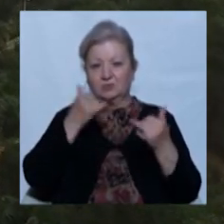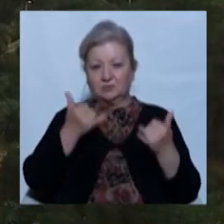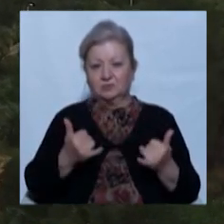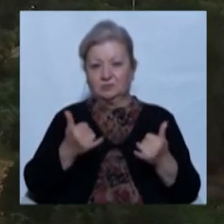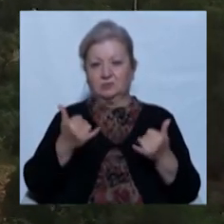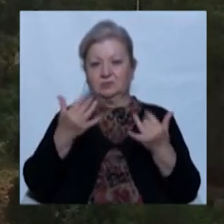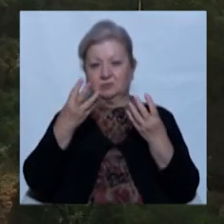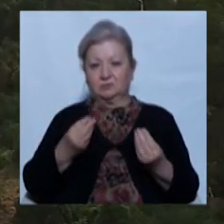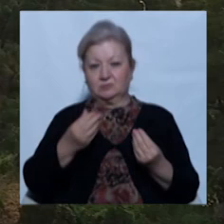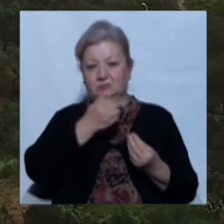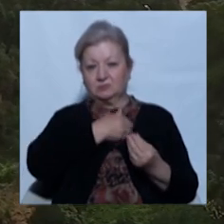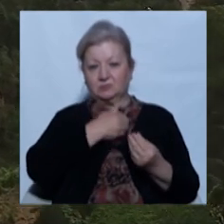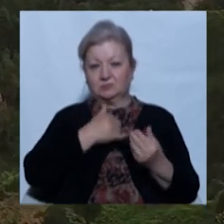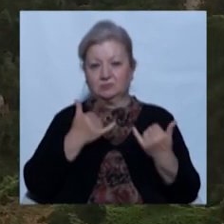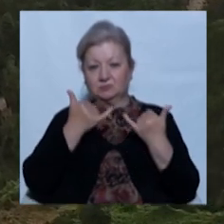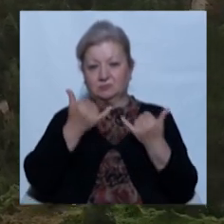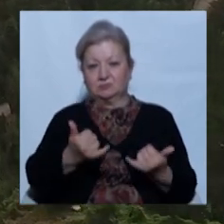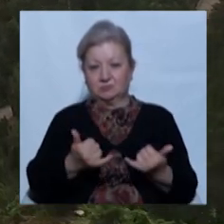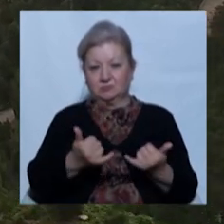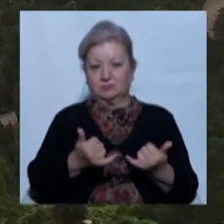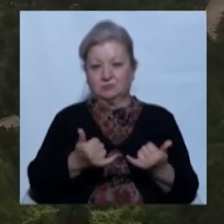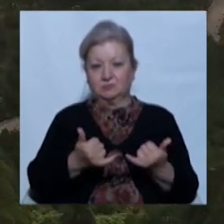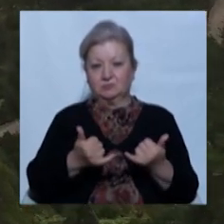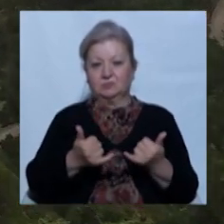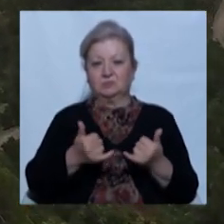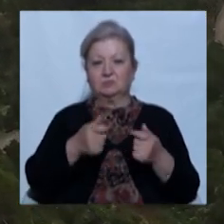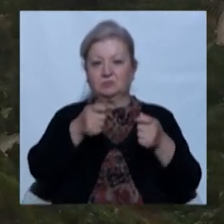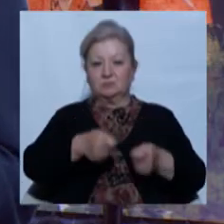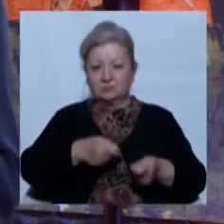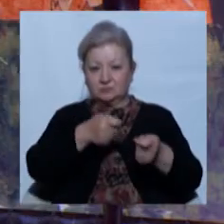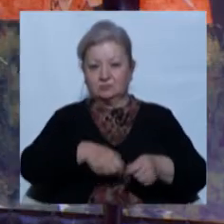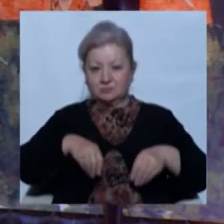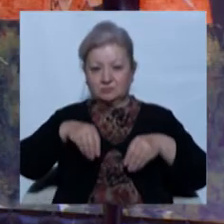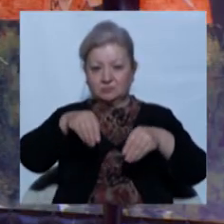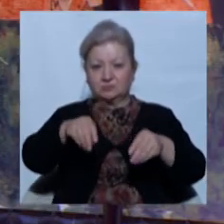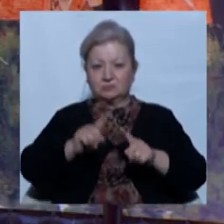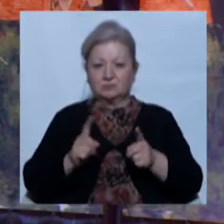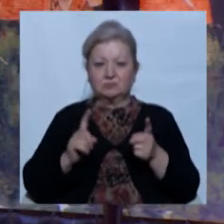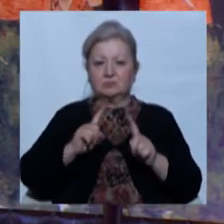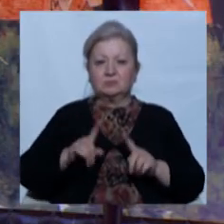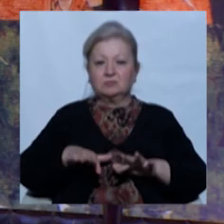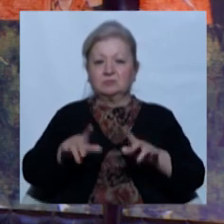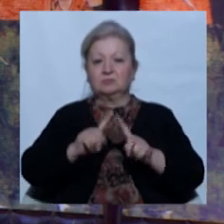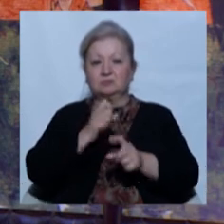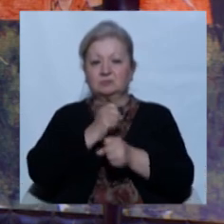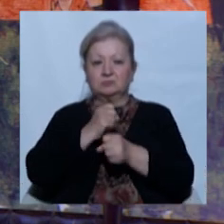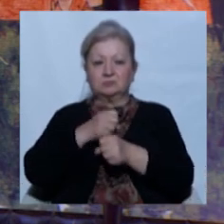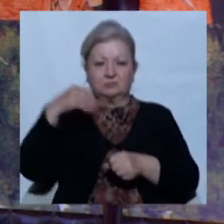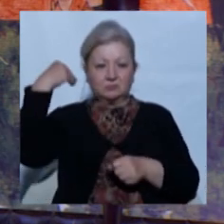დღევანდელი დღე მინდა დაუთმო უკვე სამეურნეო საქმიანობას, ზოგადად რითი არიან დაკავებულები